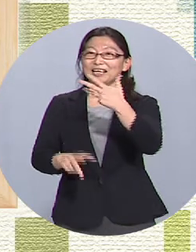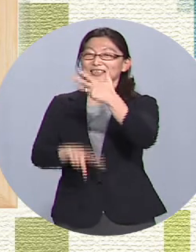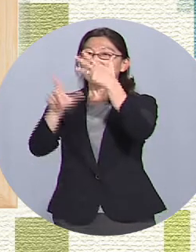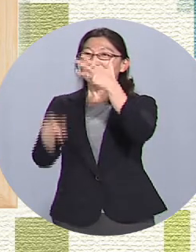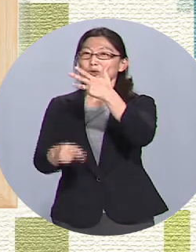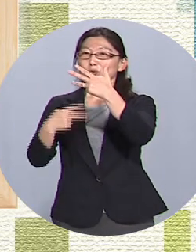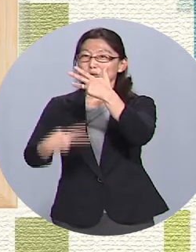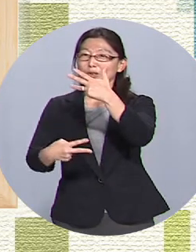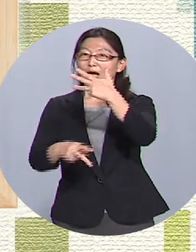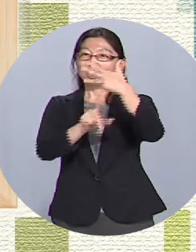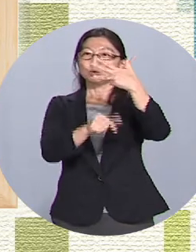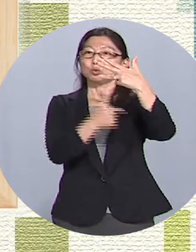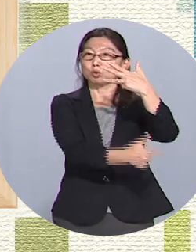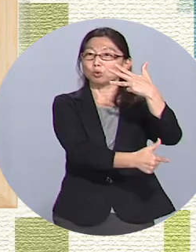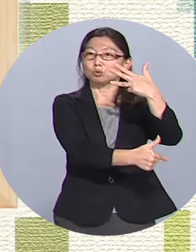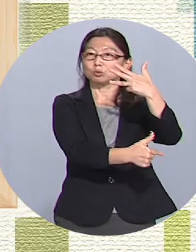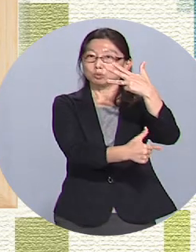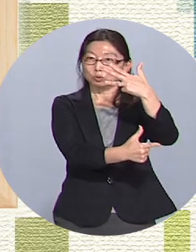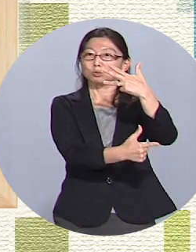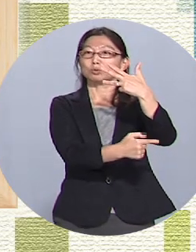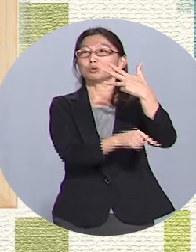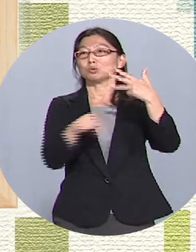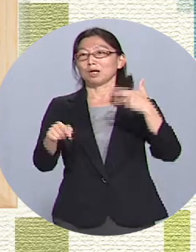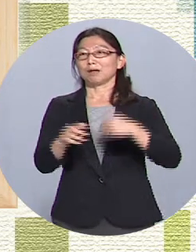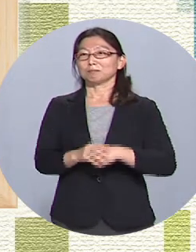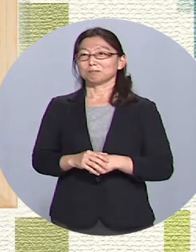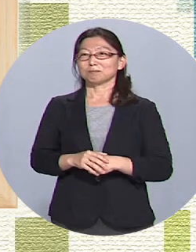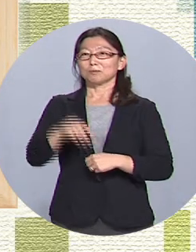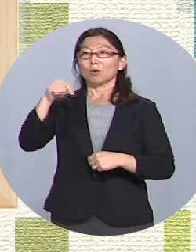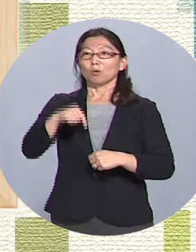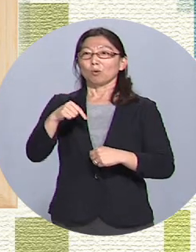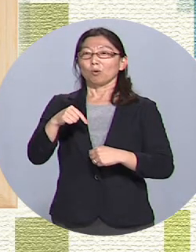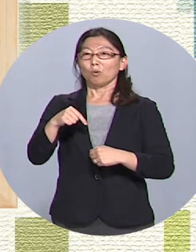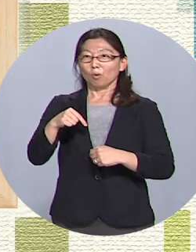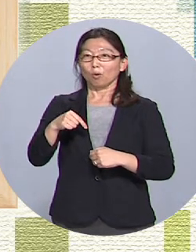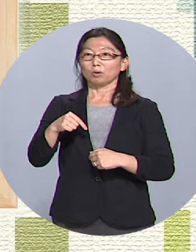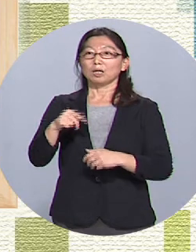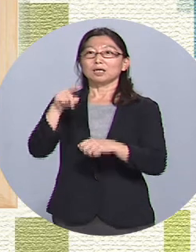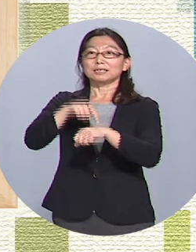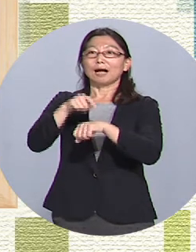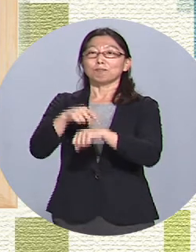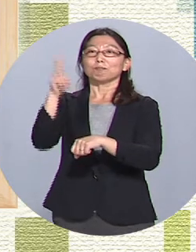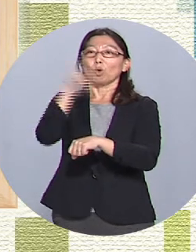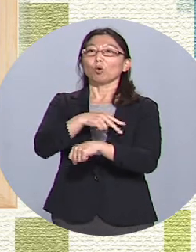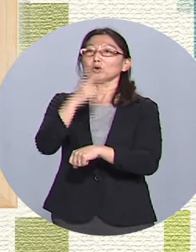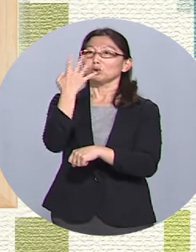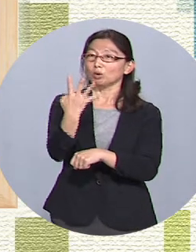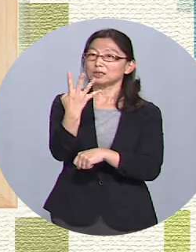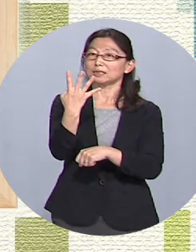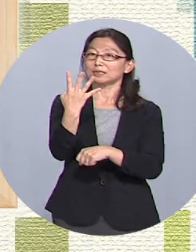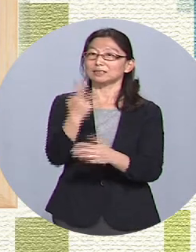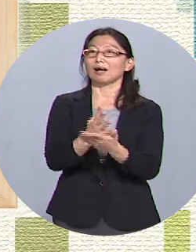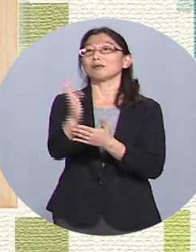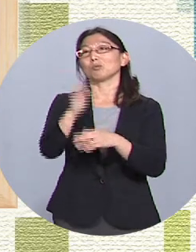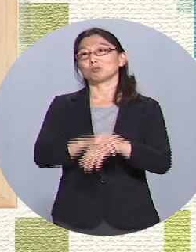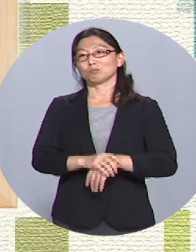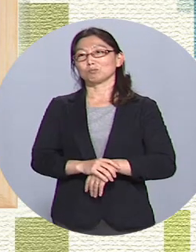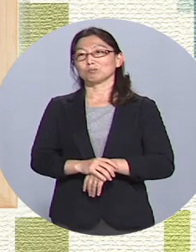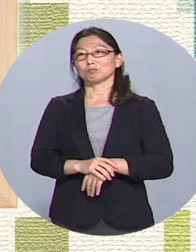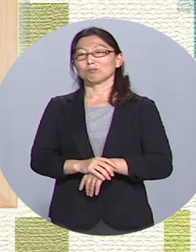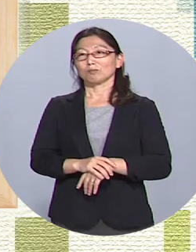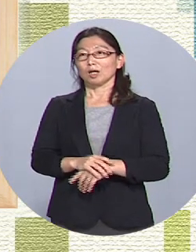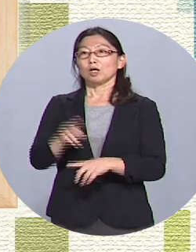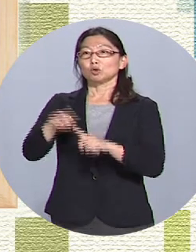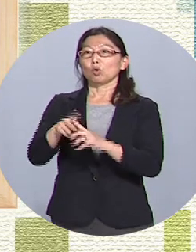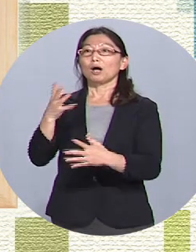日と16日の2回あります。埼玉市裏区のテレビ埼玉で午後4時からスタートします。 はい、対象は小学生